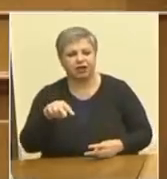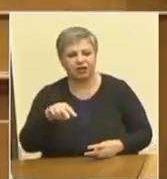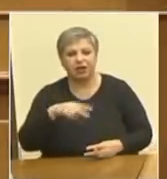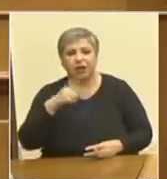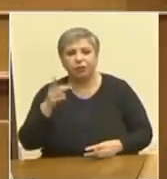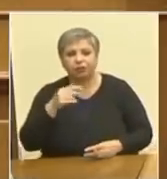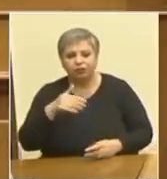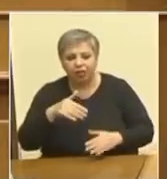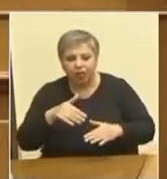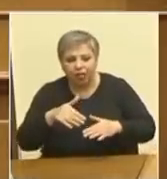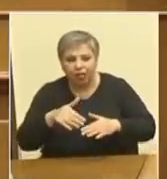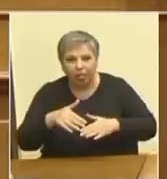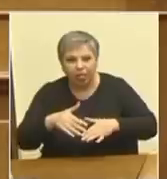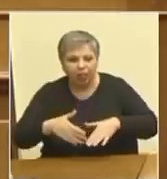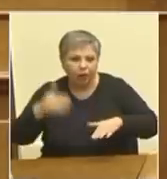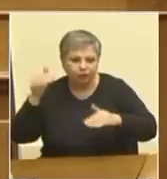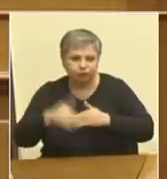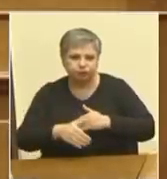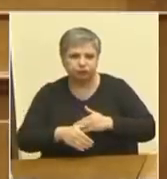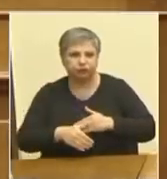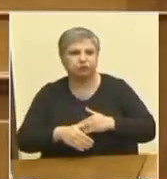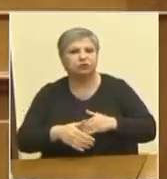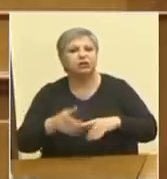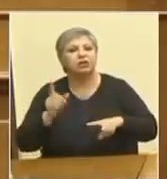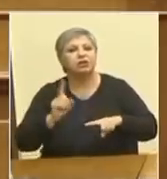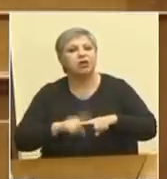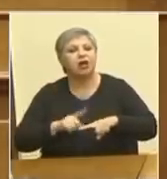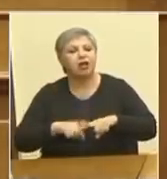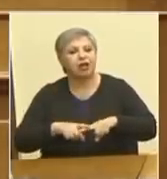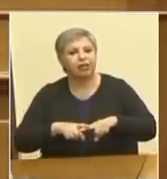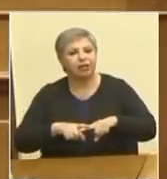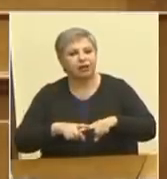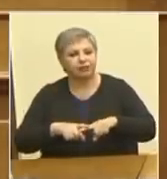χείλος του γκρεμού. Ζημιώσατε ή δεν ζημιώσατε τη χώρα, κύριε Τσίπρα, το πρώτο εξάμεινο του 2015.